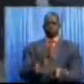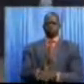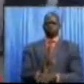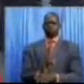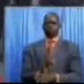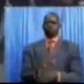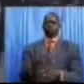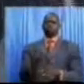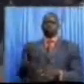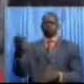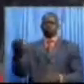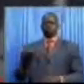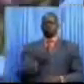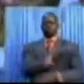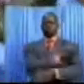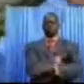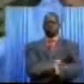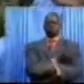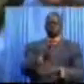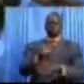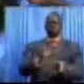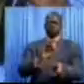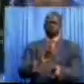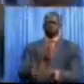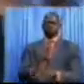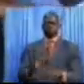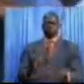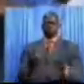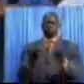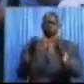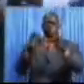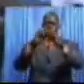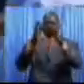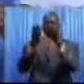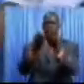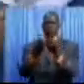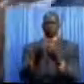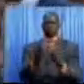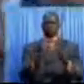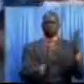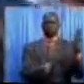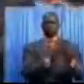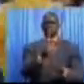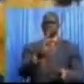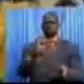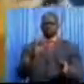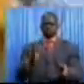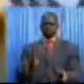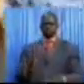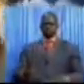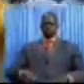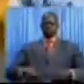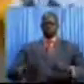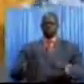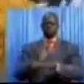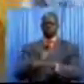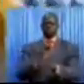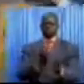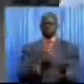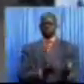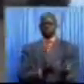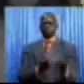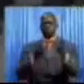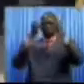Outre l'accueil des autorités ivoiriennes, une fois la communauté burkinabé vivant en Côte d'Ivoire l'attendait. Le président du